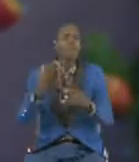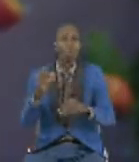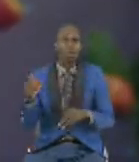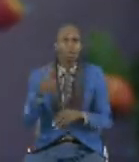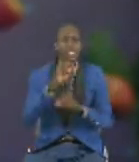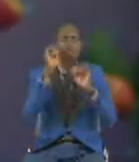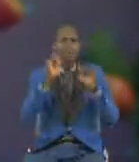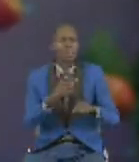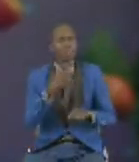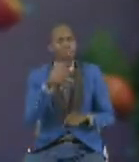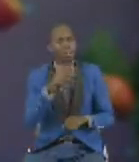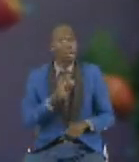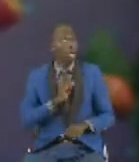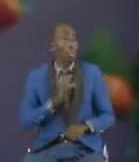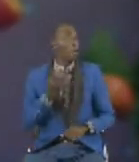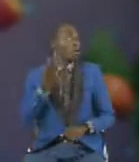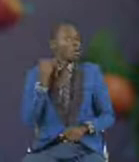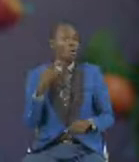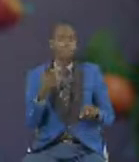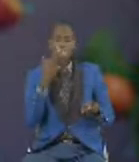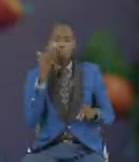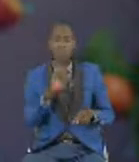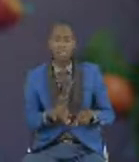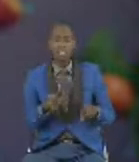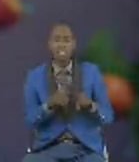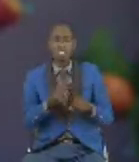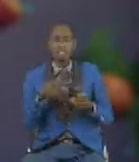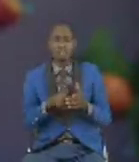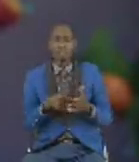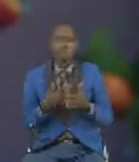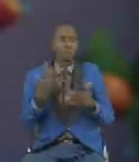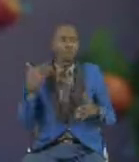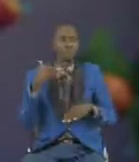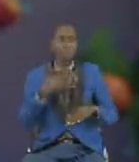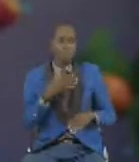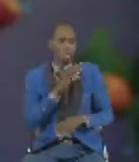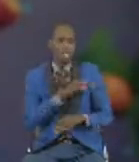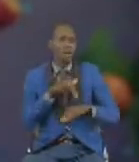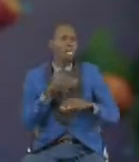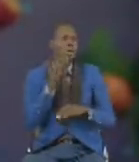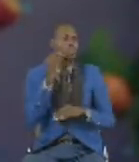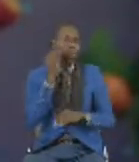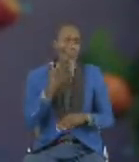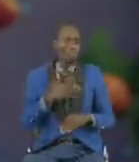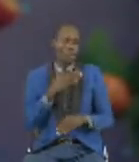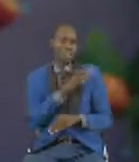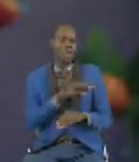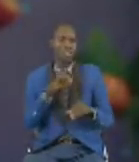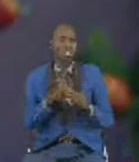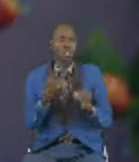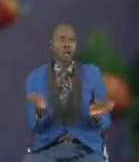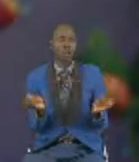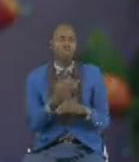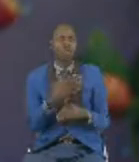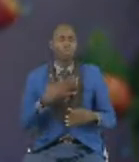j'étais comme ça avant, mon caractère à la maison, mon caractère au bureau, mon caractère dans la